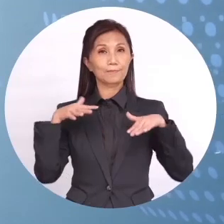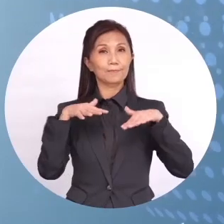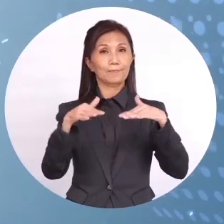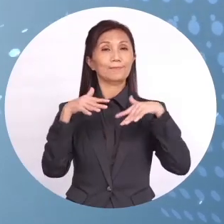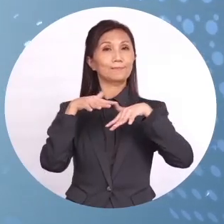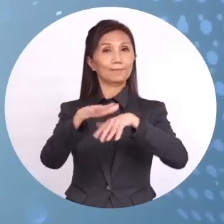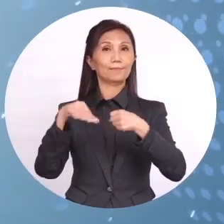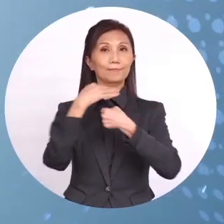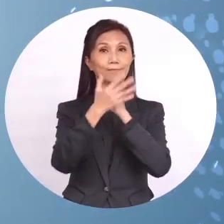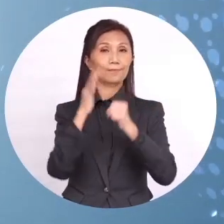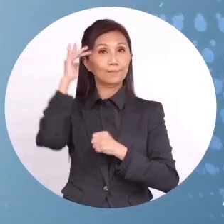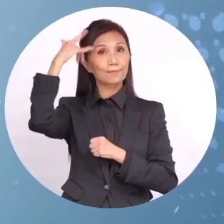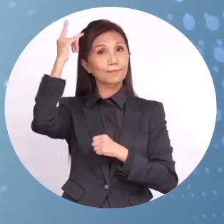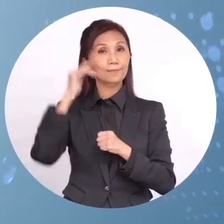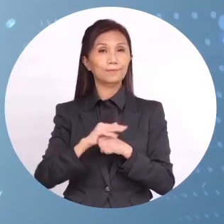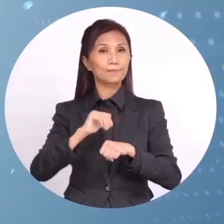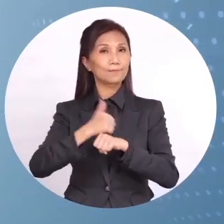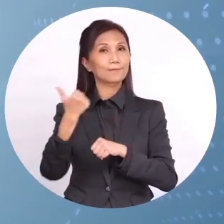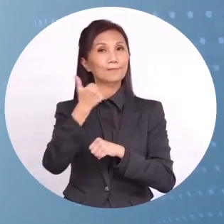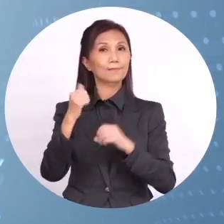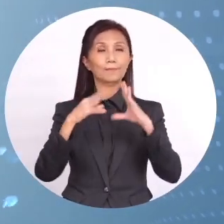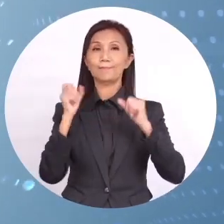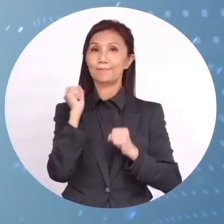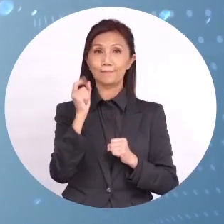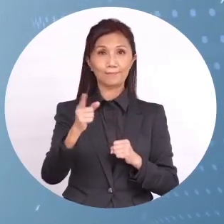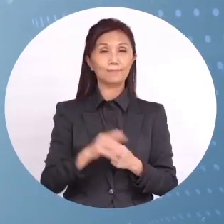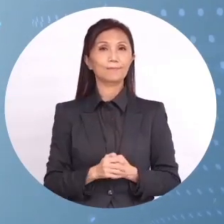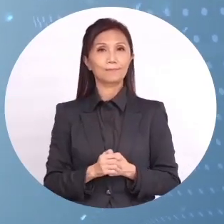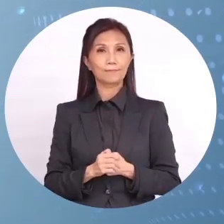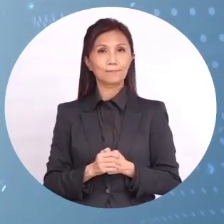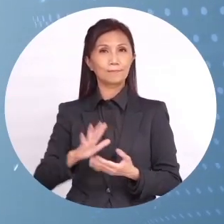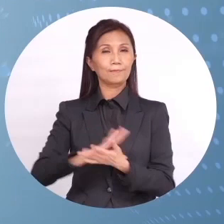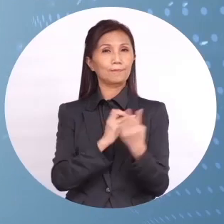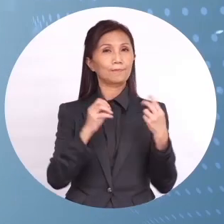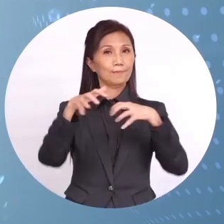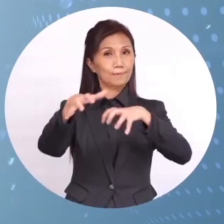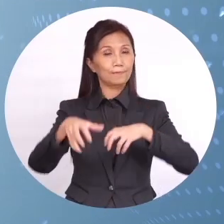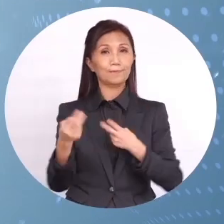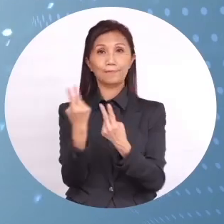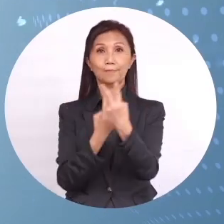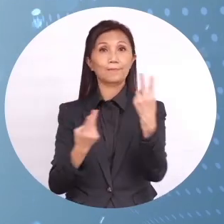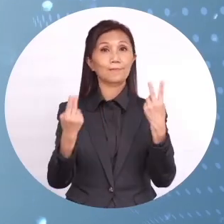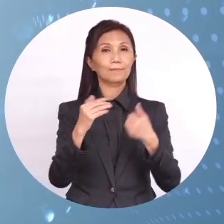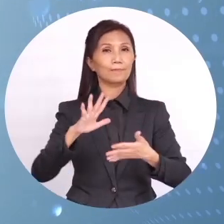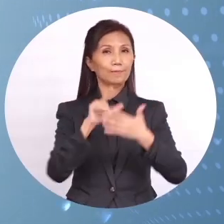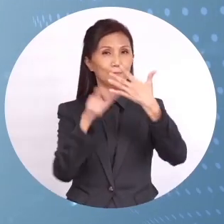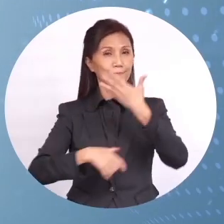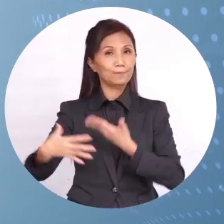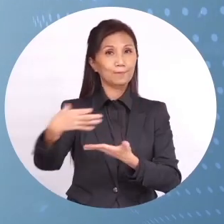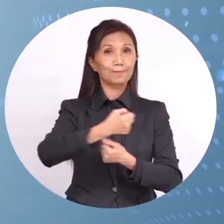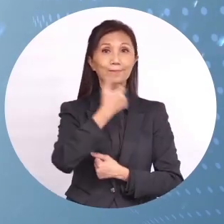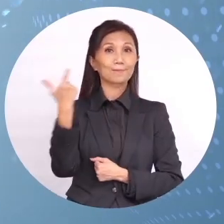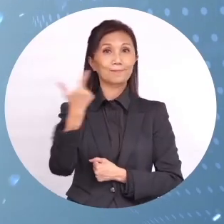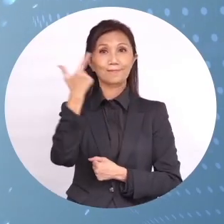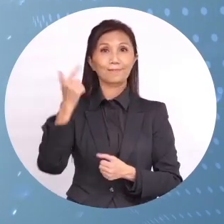平等共融环宇梦，机缘成就起凭空。廿载心耕根叶茂，五月收成石